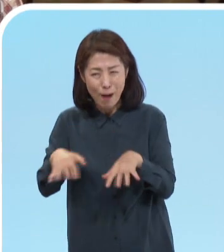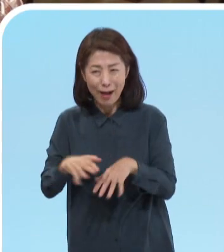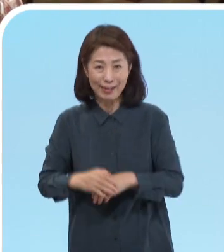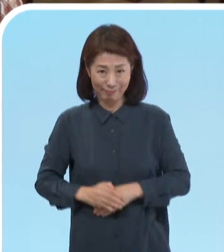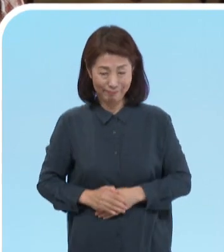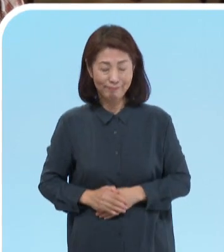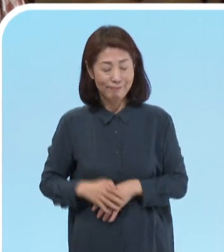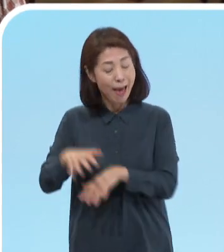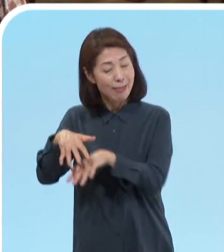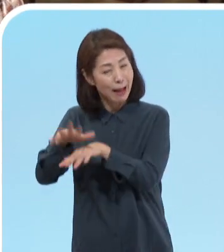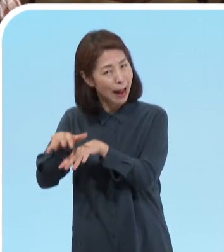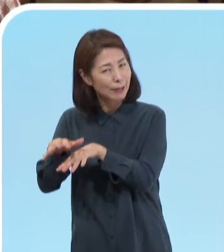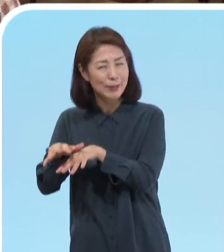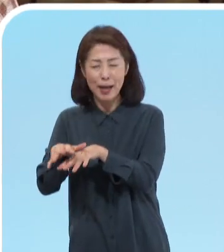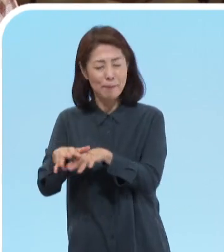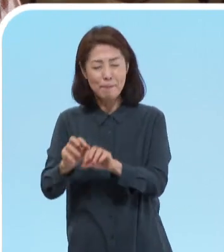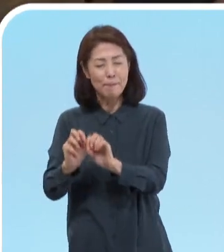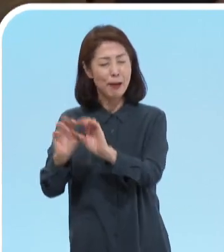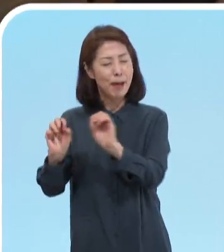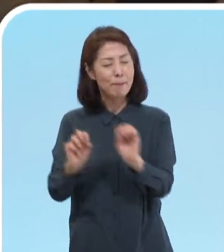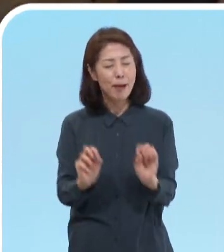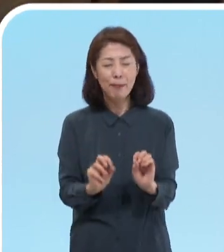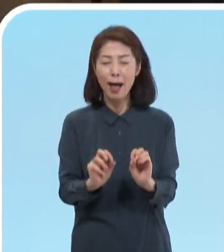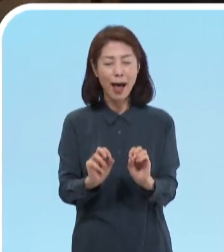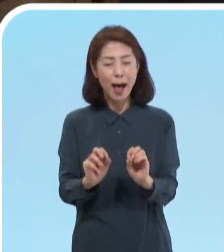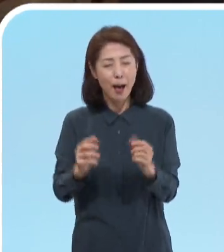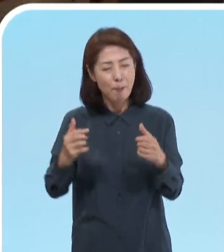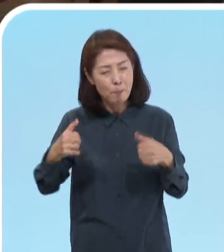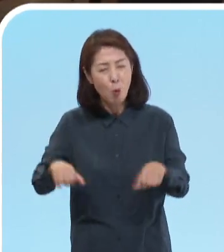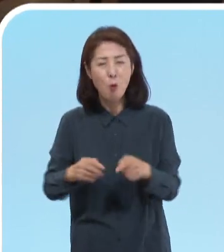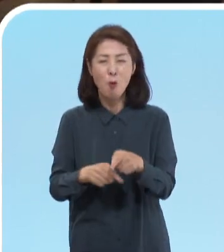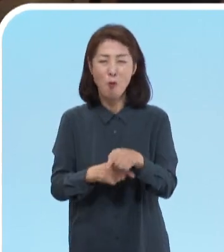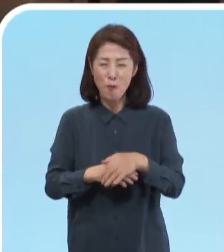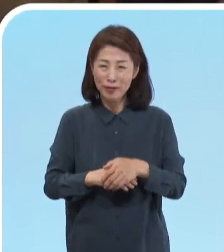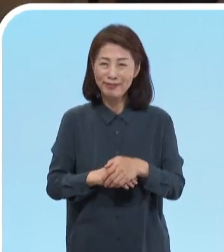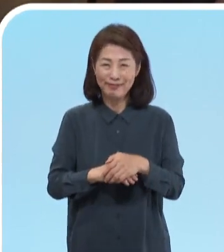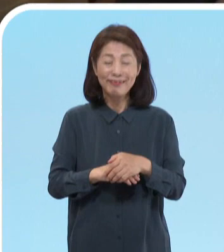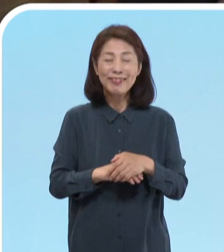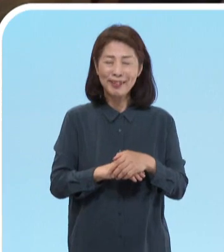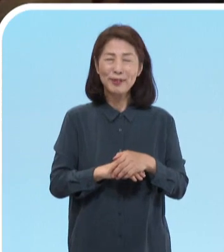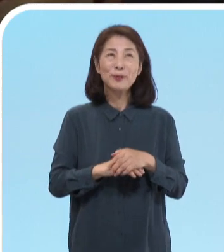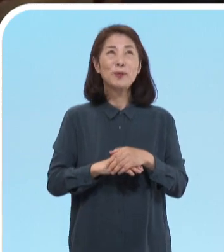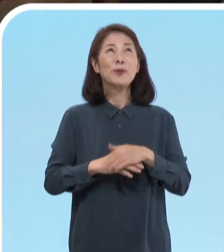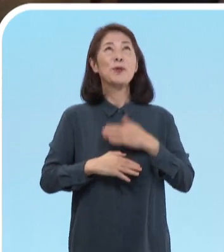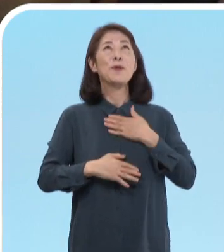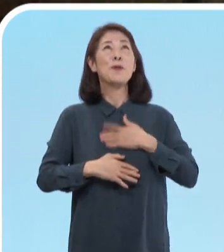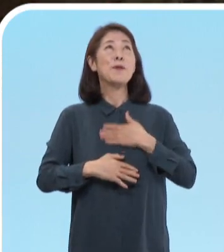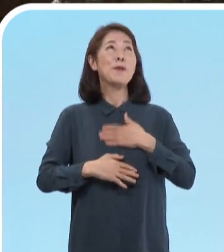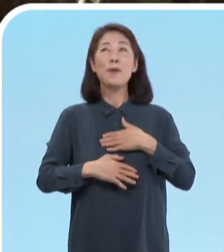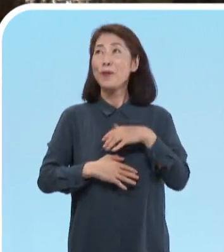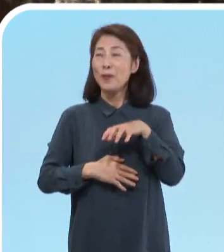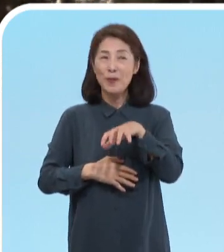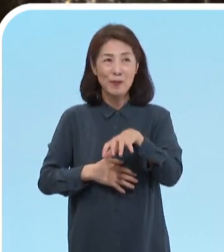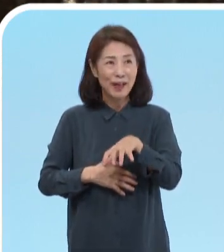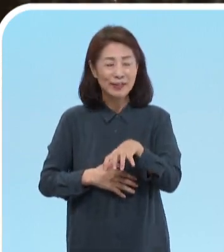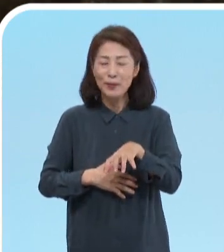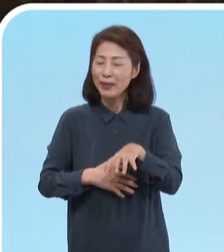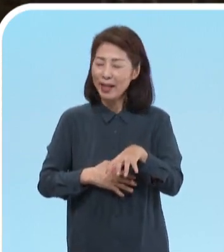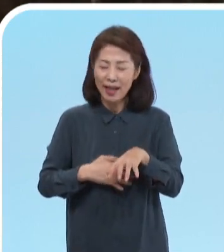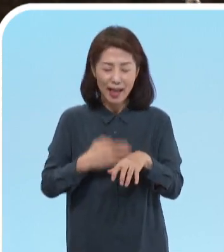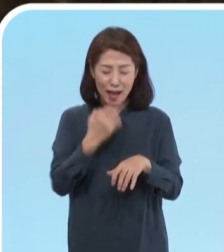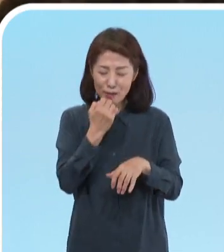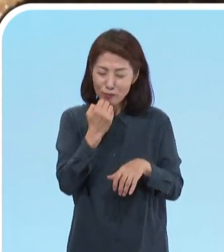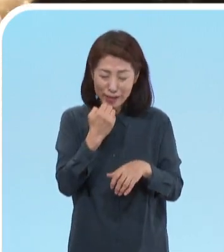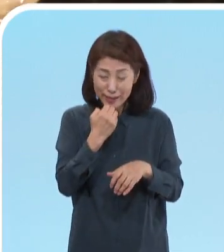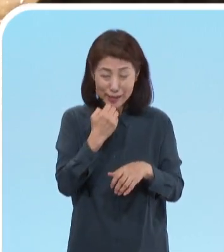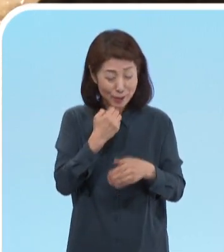ような輝きです。 そうです、はい、 この贅沢な空間で歴史のある建物の中でこんなに美味しい